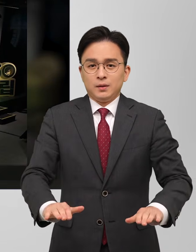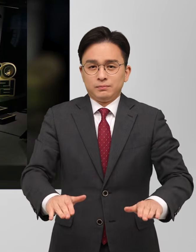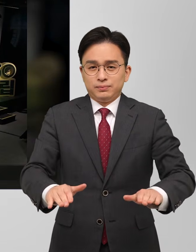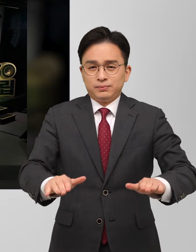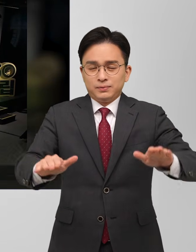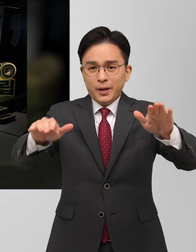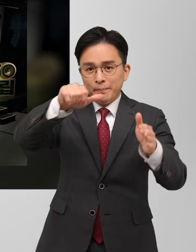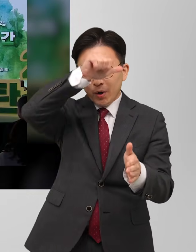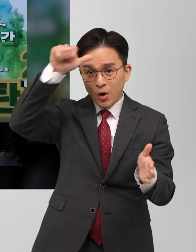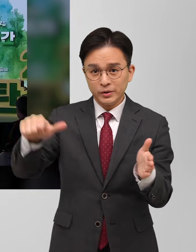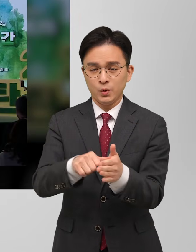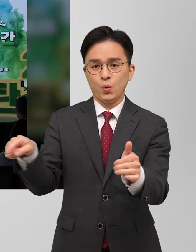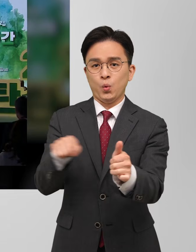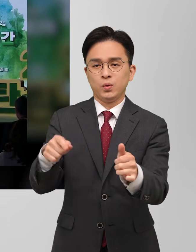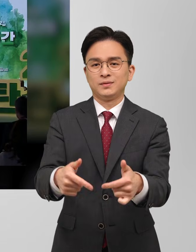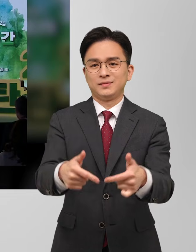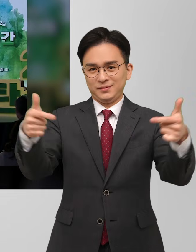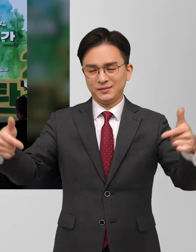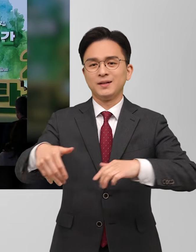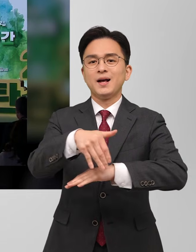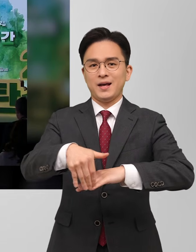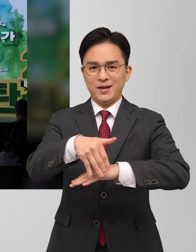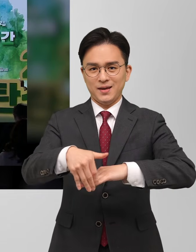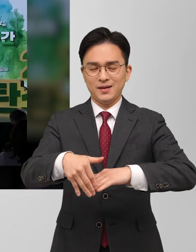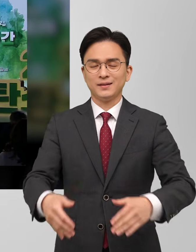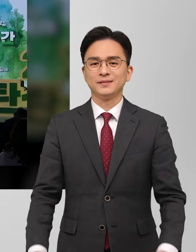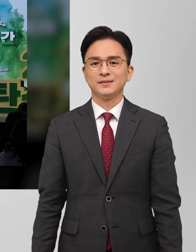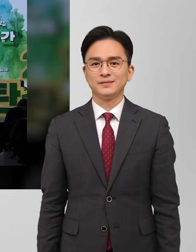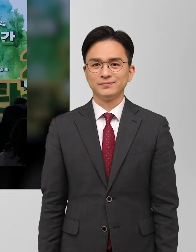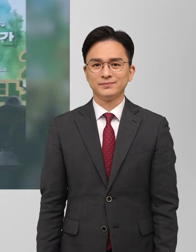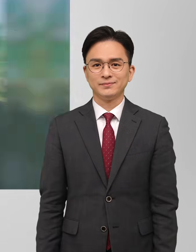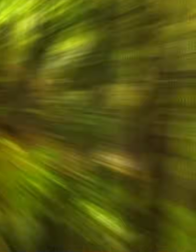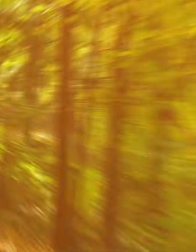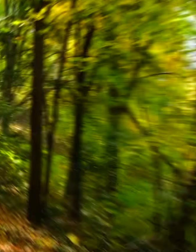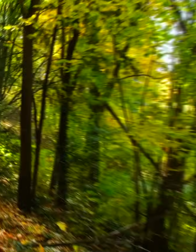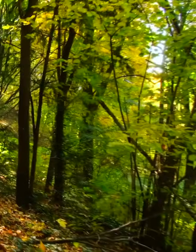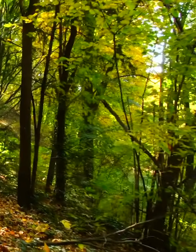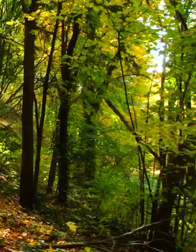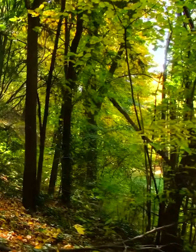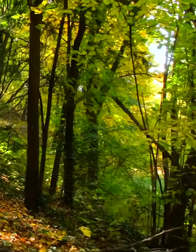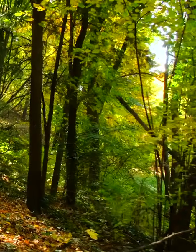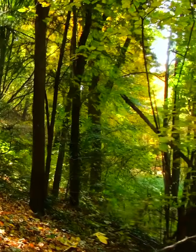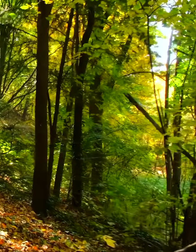생애 주기별로 탄소중립과 녹색성장 교육도 확대될 예정입니다.